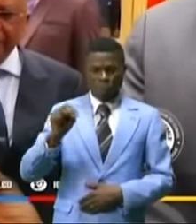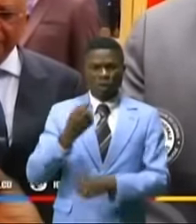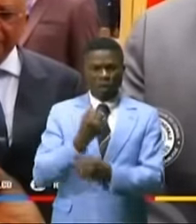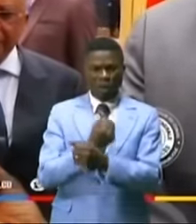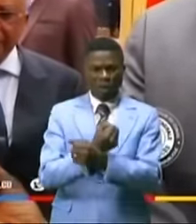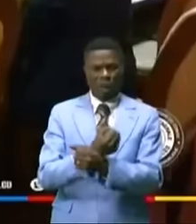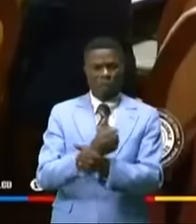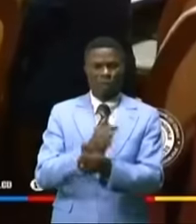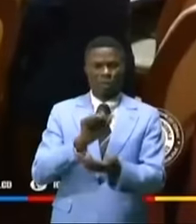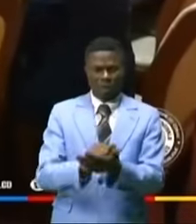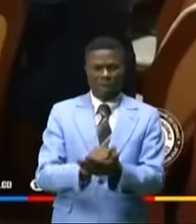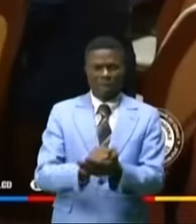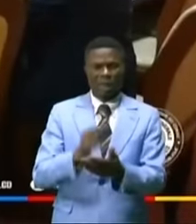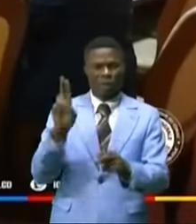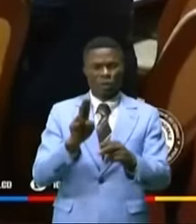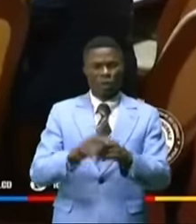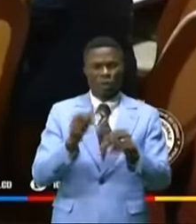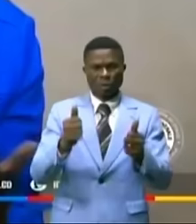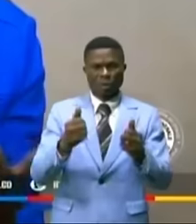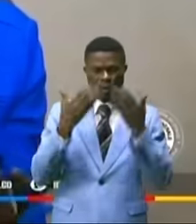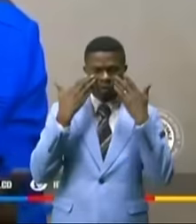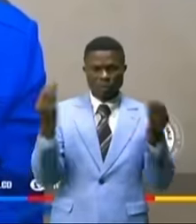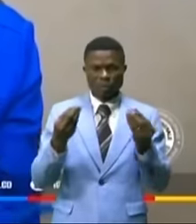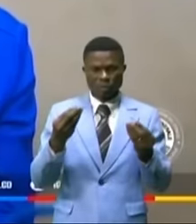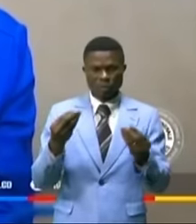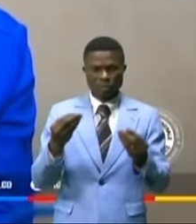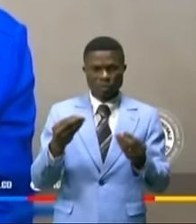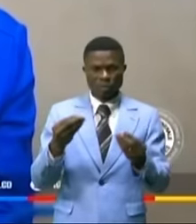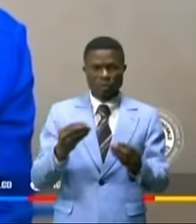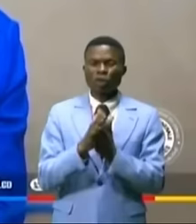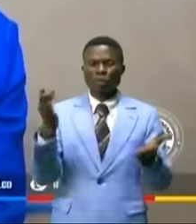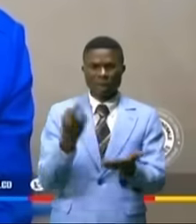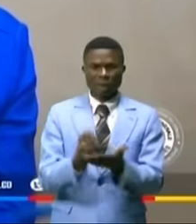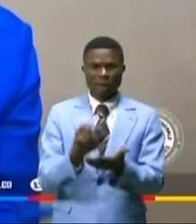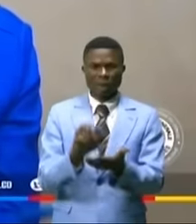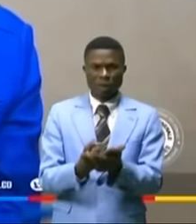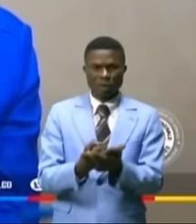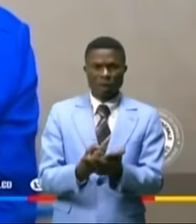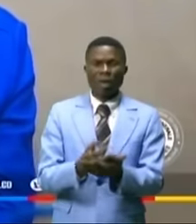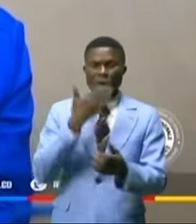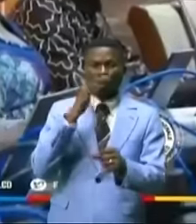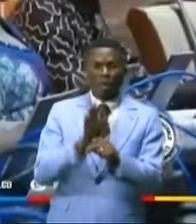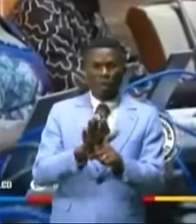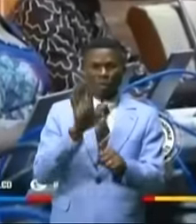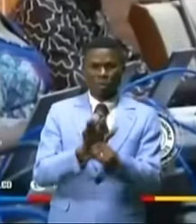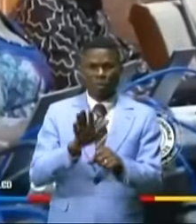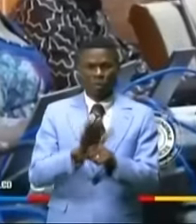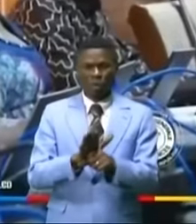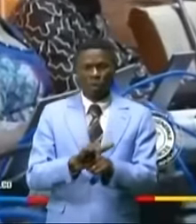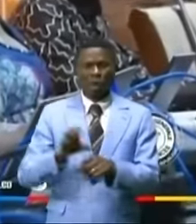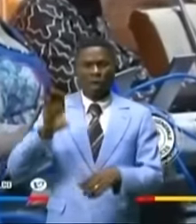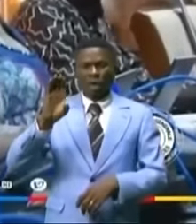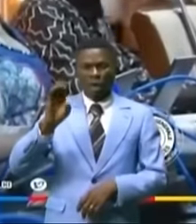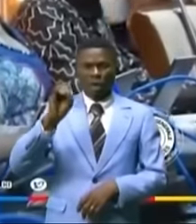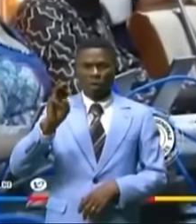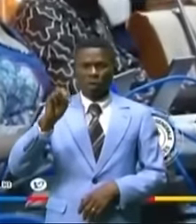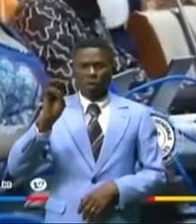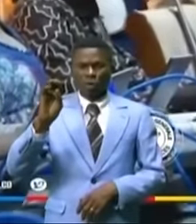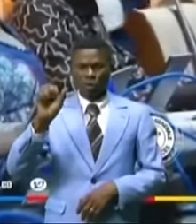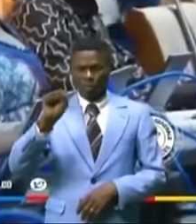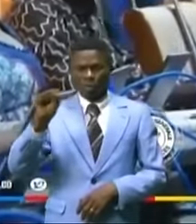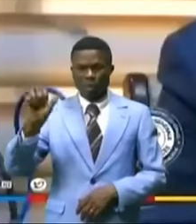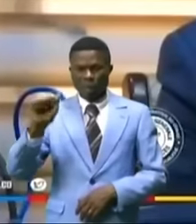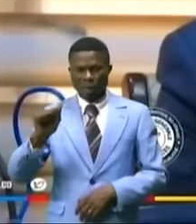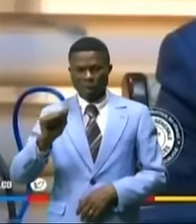bien utilisés. Voilà pourquoi l'inspection générale des finances, pour assurer davantage le COMESA, va